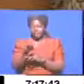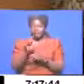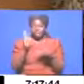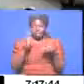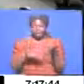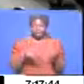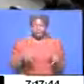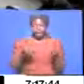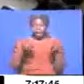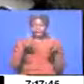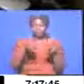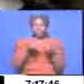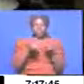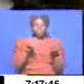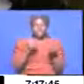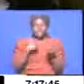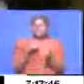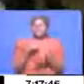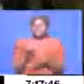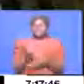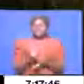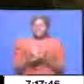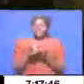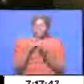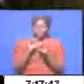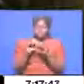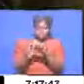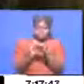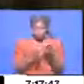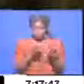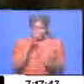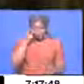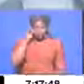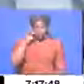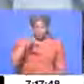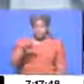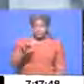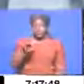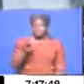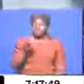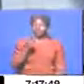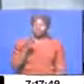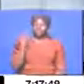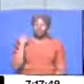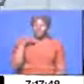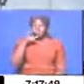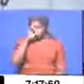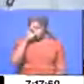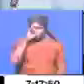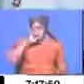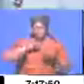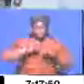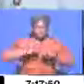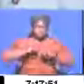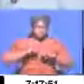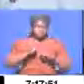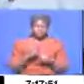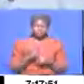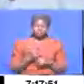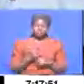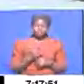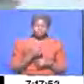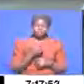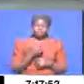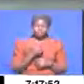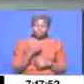aina usaidizi yote. Na katika kaunti ya Mombasa, aliyekuwa kamishna wa tume ya taifa ya polisi Murshid Mohamed amesema hali ya kushuhudiwa